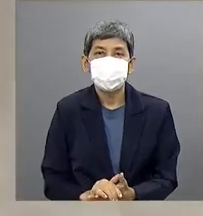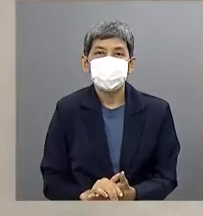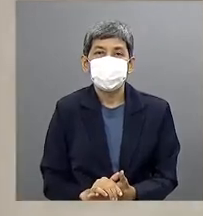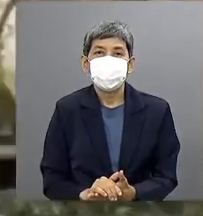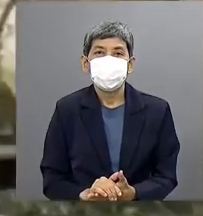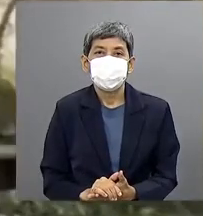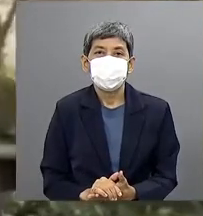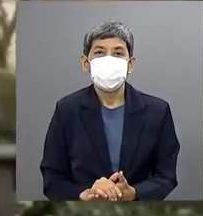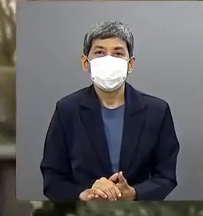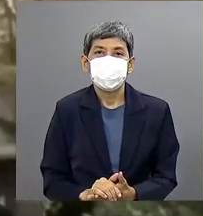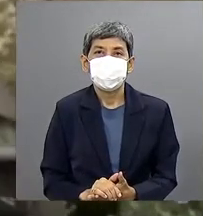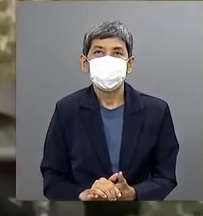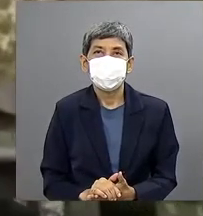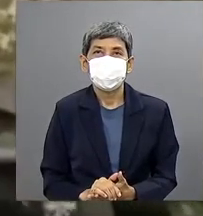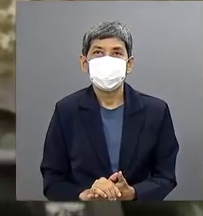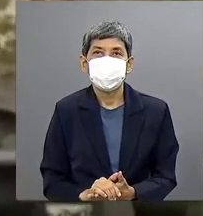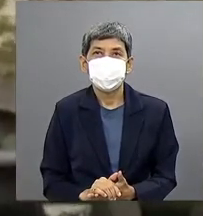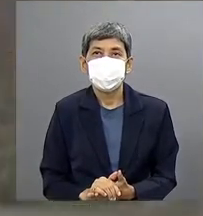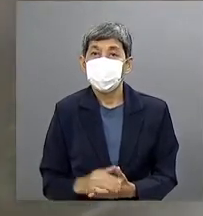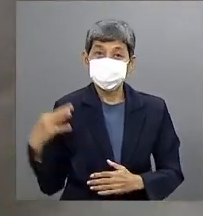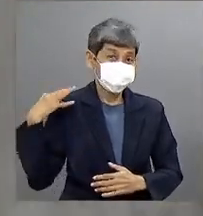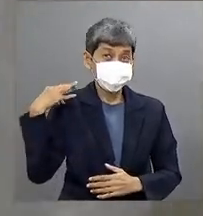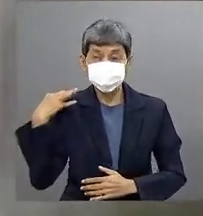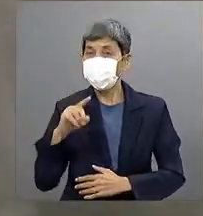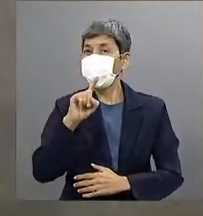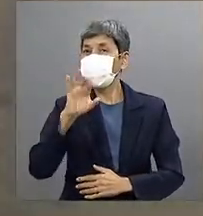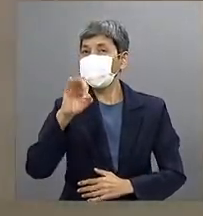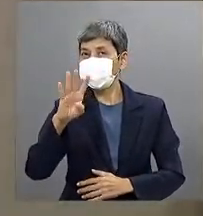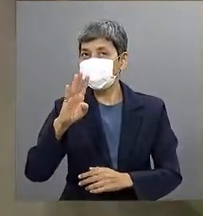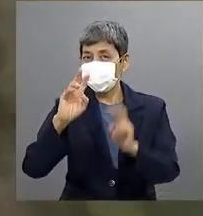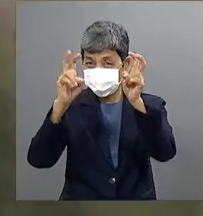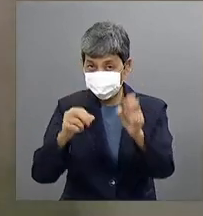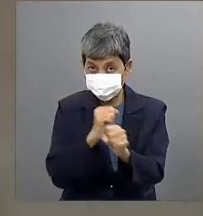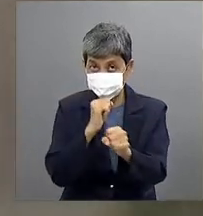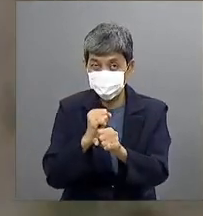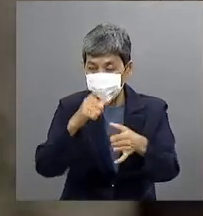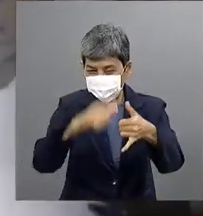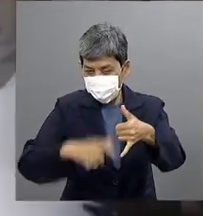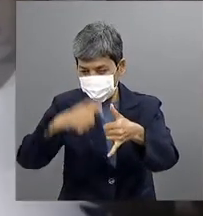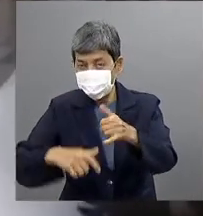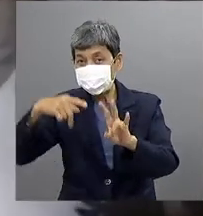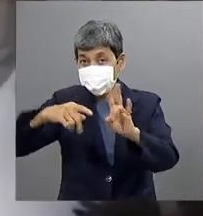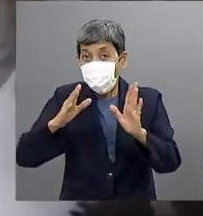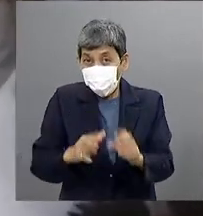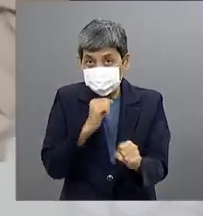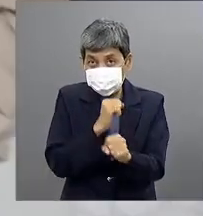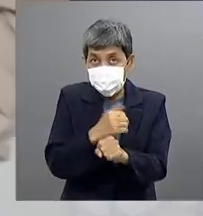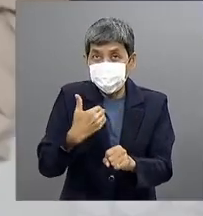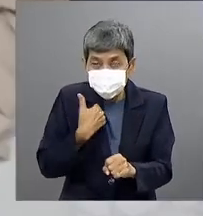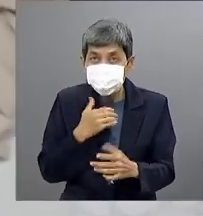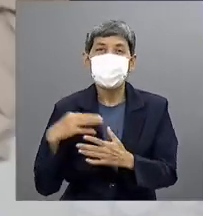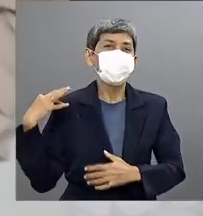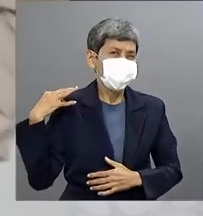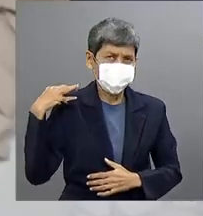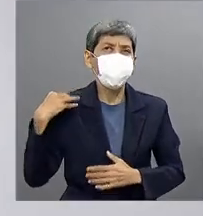ดูถูกว่าโชว์ทั้งหมด 194โชว์และการcastingนางแบบกว่าเจ็บพันงานมีสัดส่วนของนางแบบที่ไม่